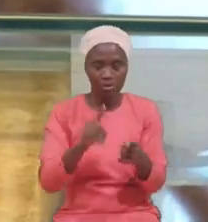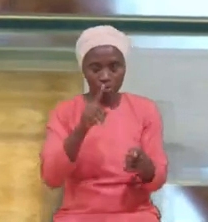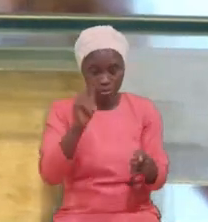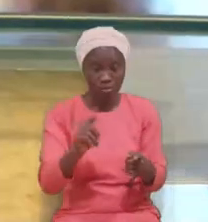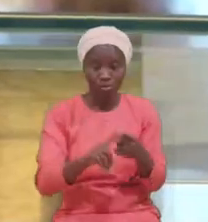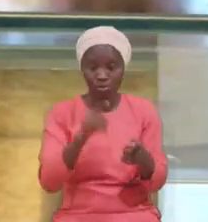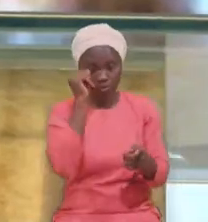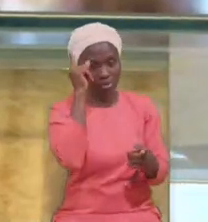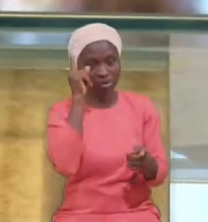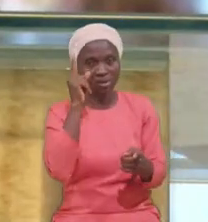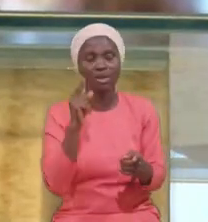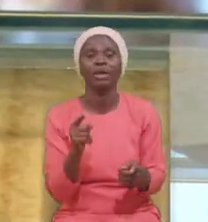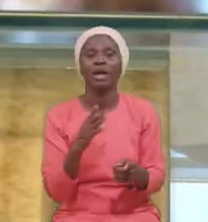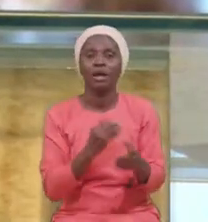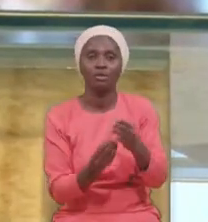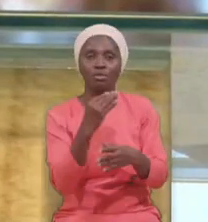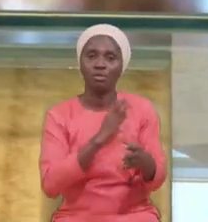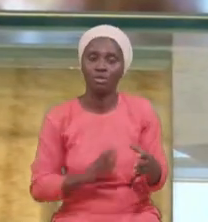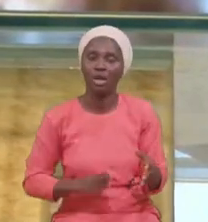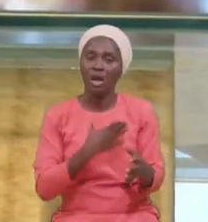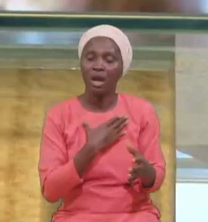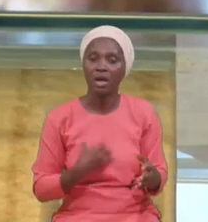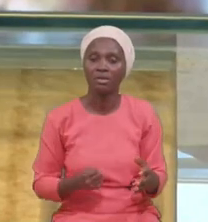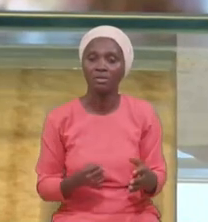sait comment parler et l'urgence